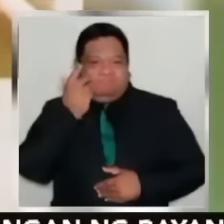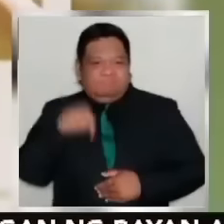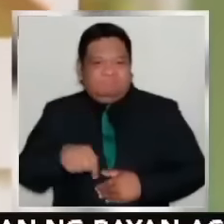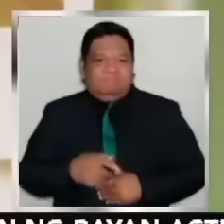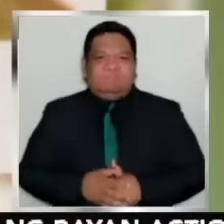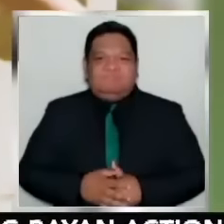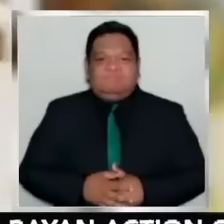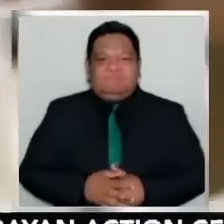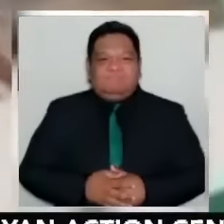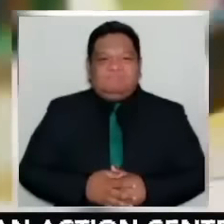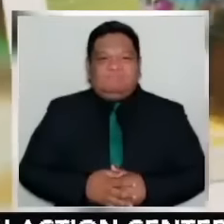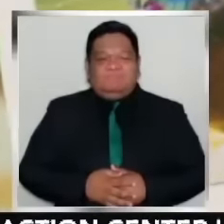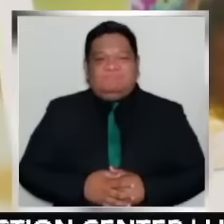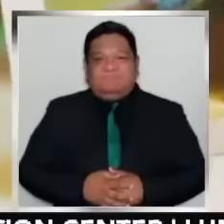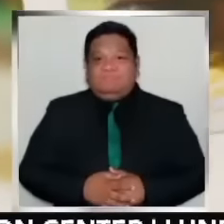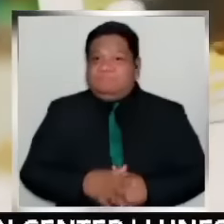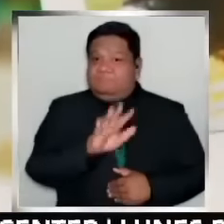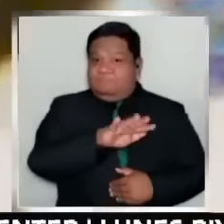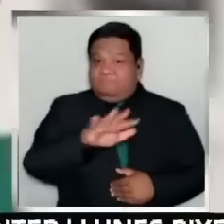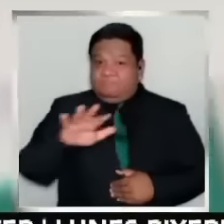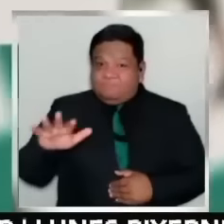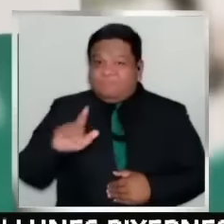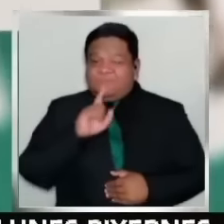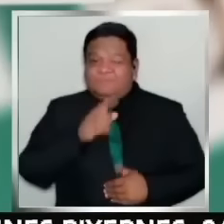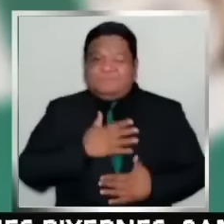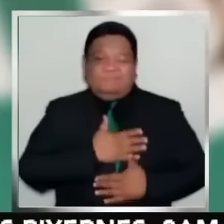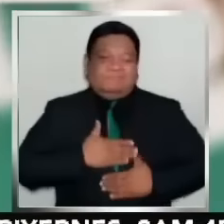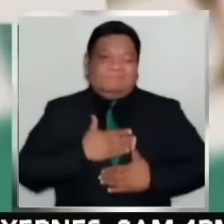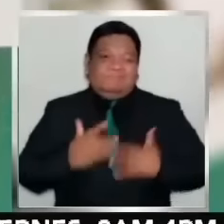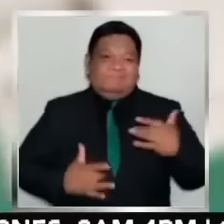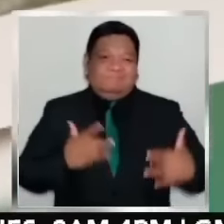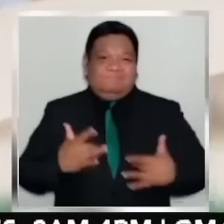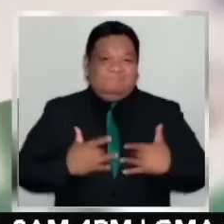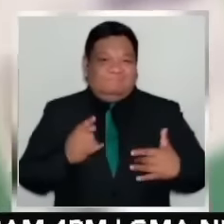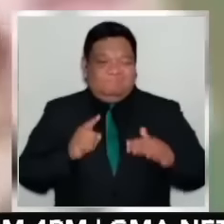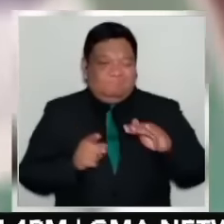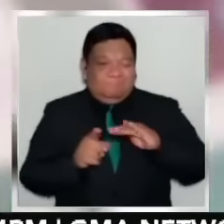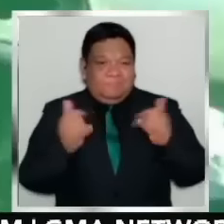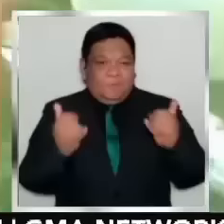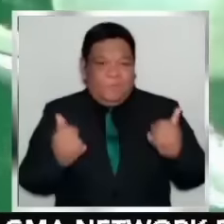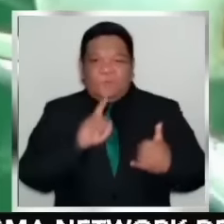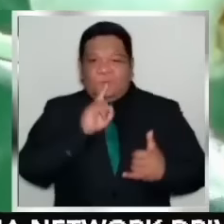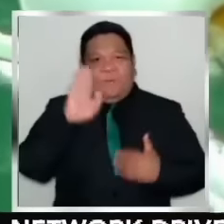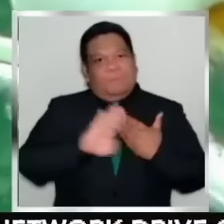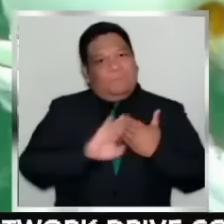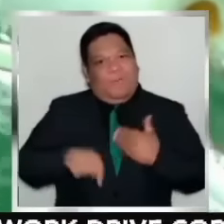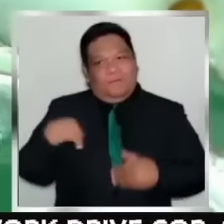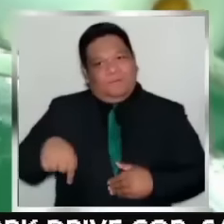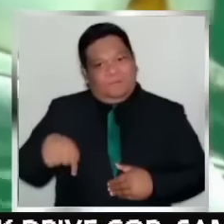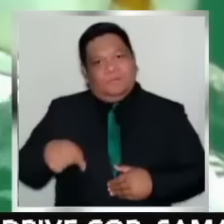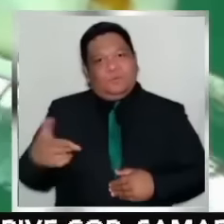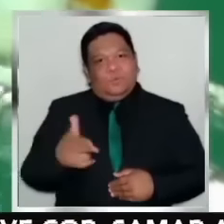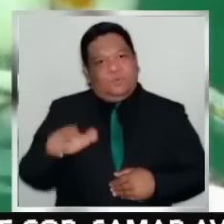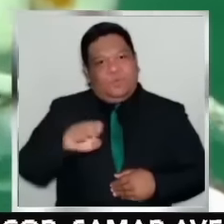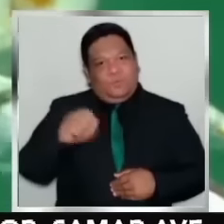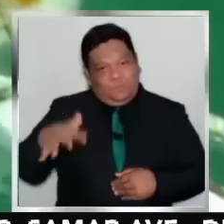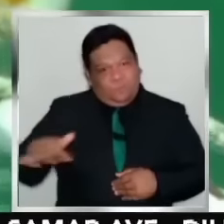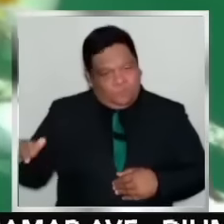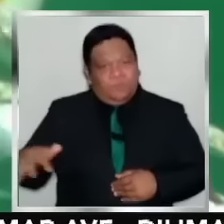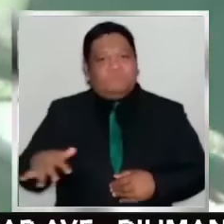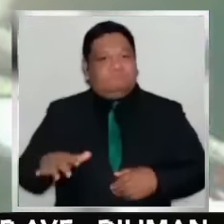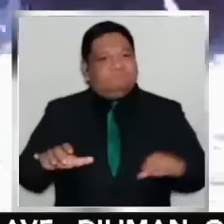Mga kapuso, sobrang nag-enjoy ako sa adventure natin. Siguradong babalik ako dito sa Surigao del Sur. Gawin natin ang ating part para pangalagaan